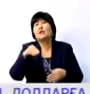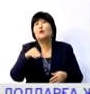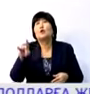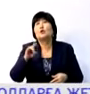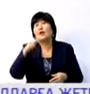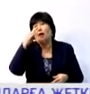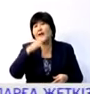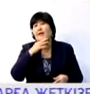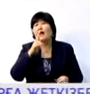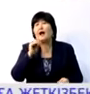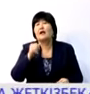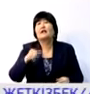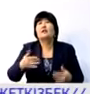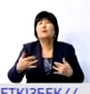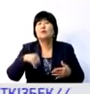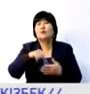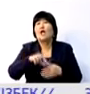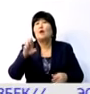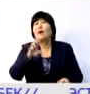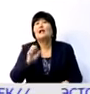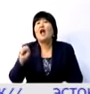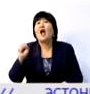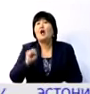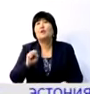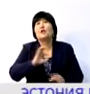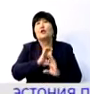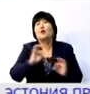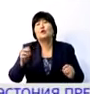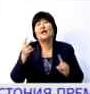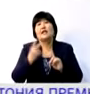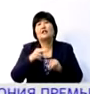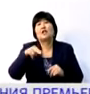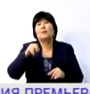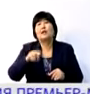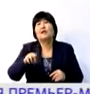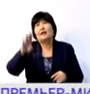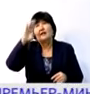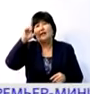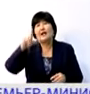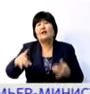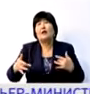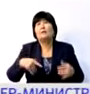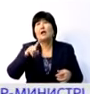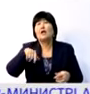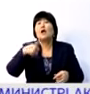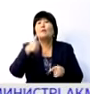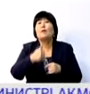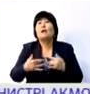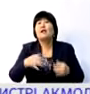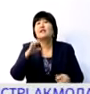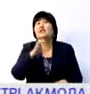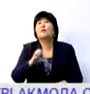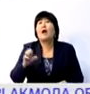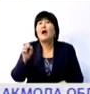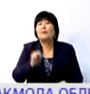Жүргеновтің әкесі Қараның бейнесін сомдаған Бақытбек Алпысбаев ең үздік екінші пландағы ер адам бейнесі номинациясымен, басты рөлде ойнаған Сырым